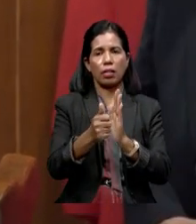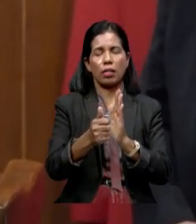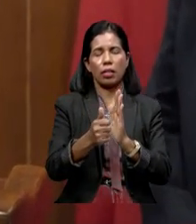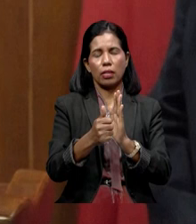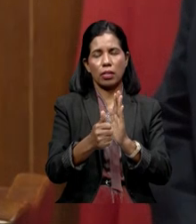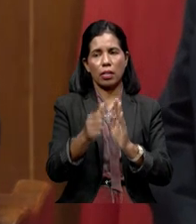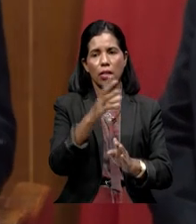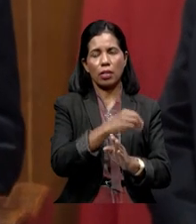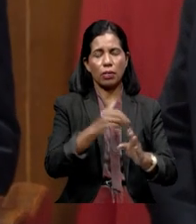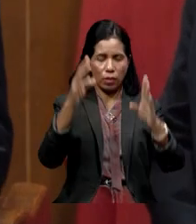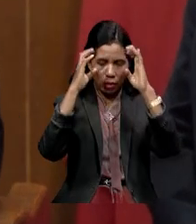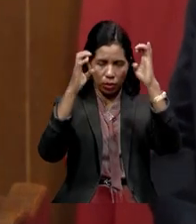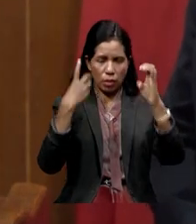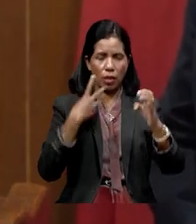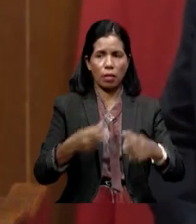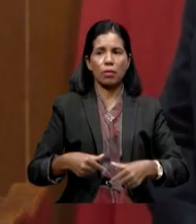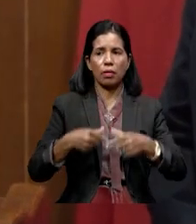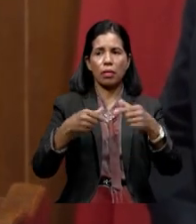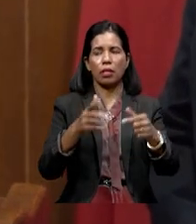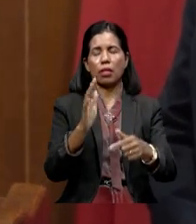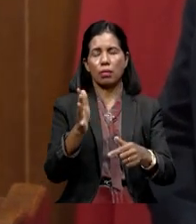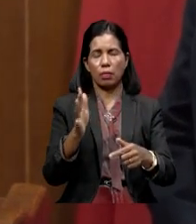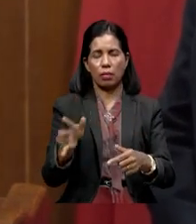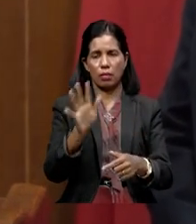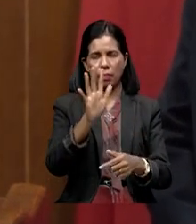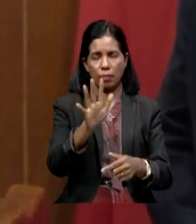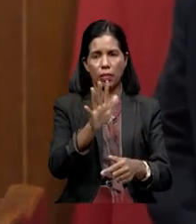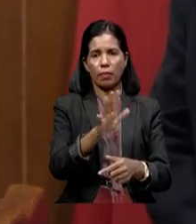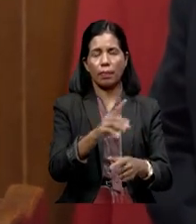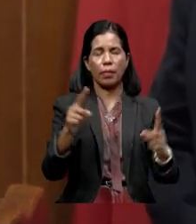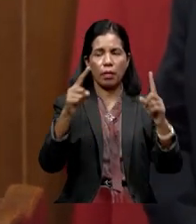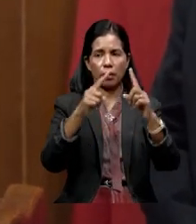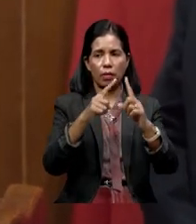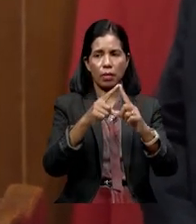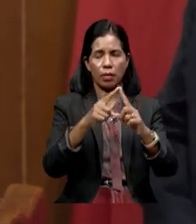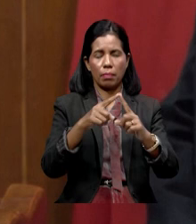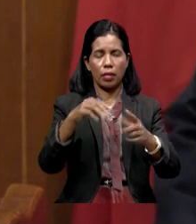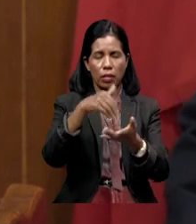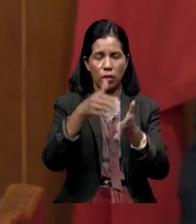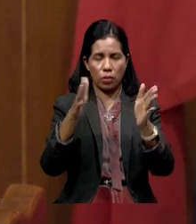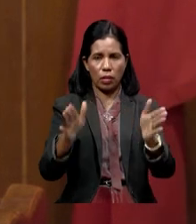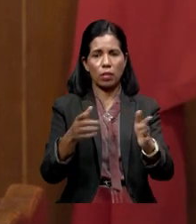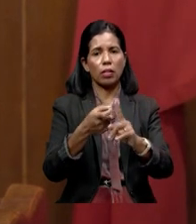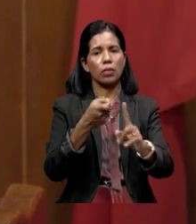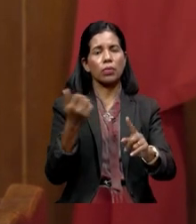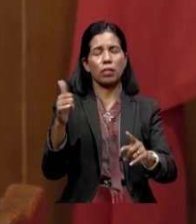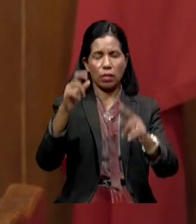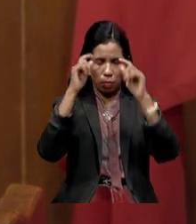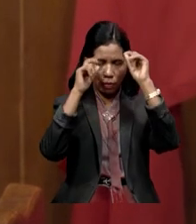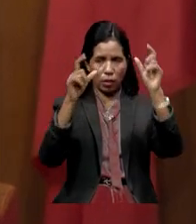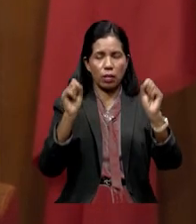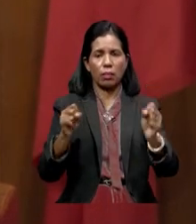dan kami menawarkan 50 tempat untuk pelajar-pelajar dari liulest